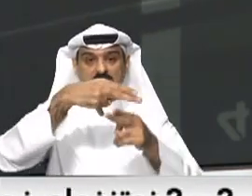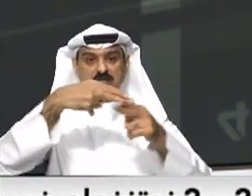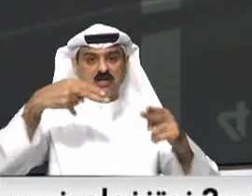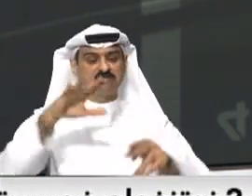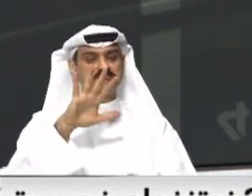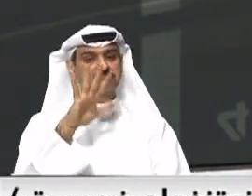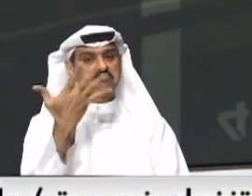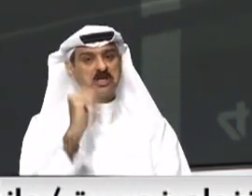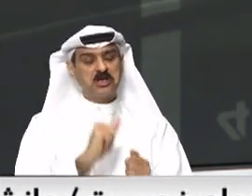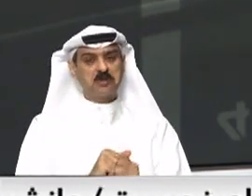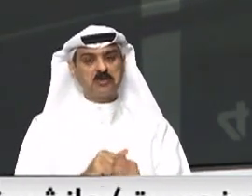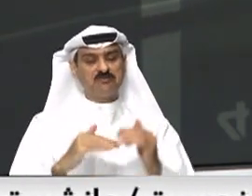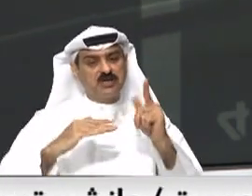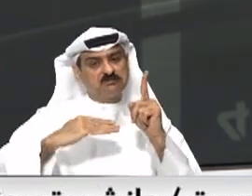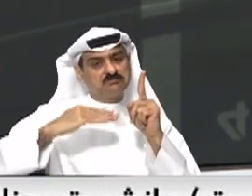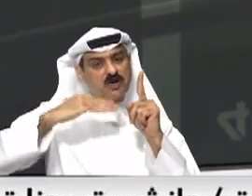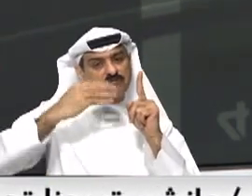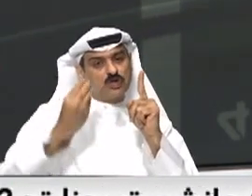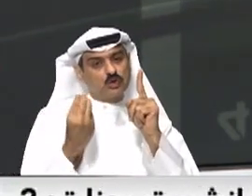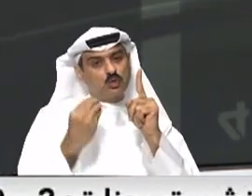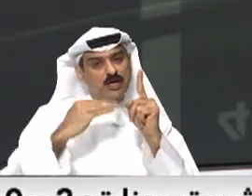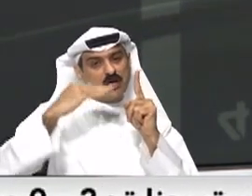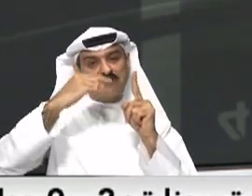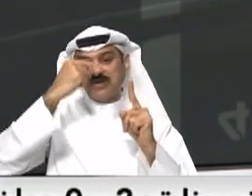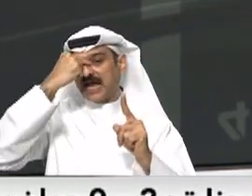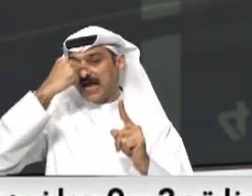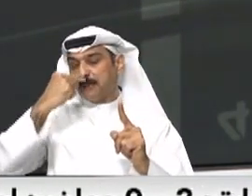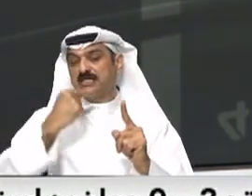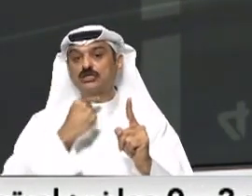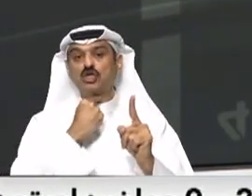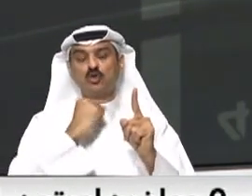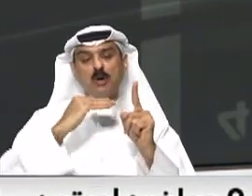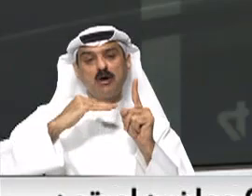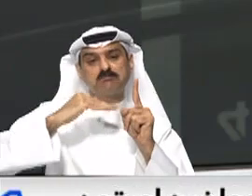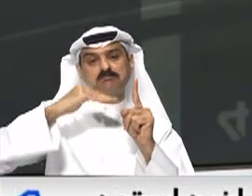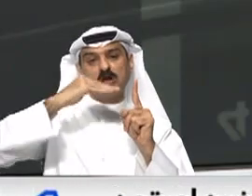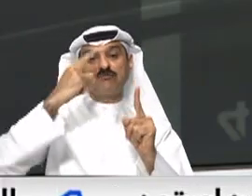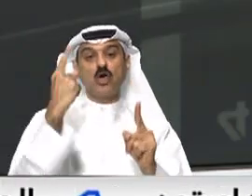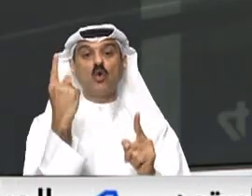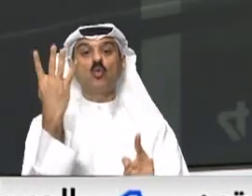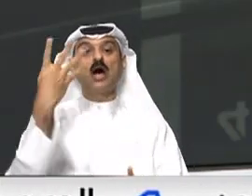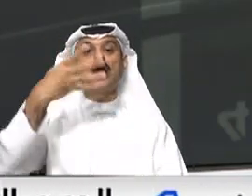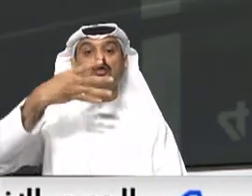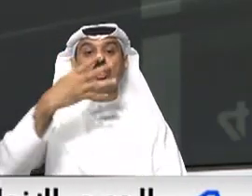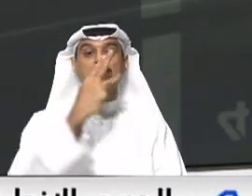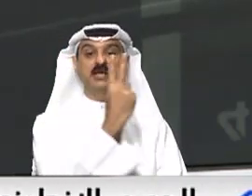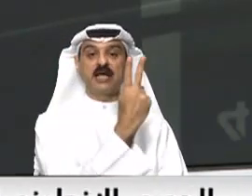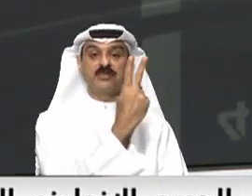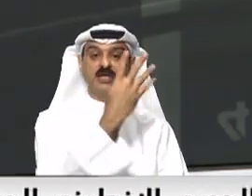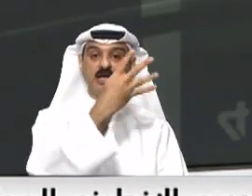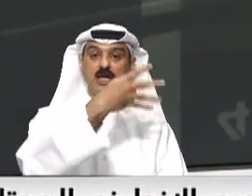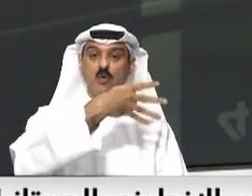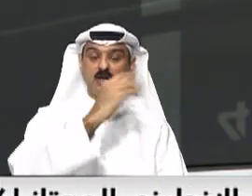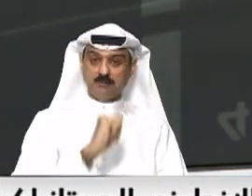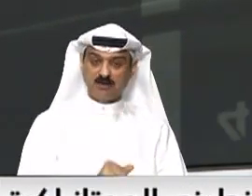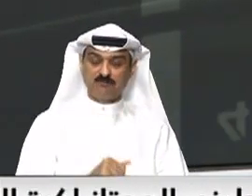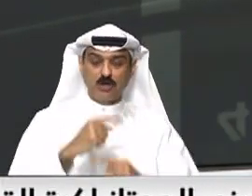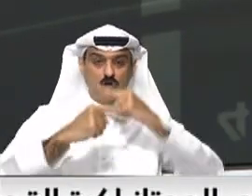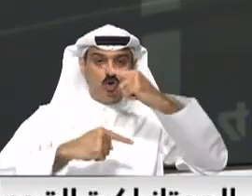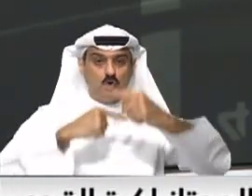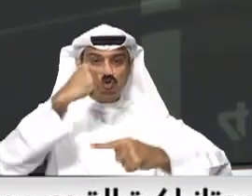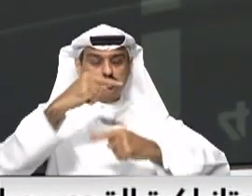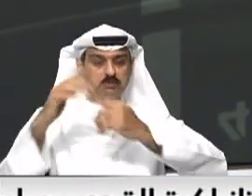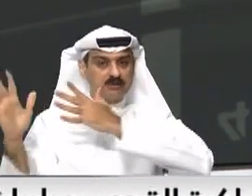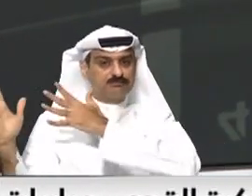متوقع ارتفاع تدريجيا خاصه يومين الخميس والجمعه ما بين واحد واربعين الى 42 درجه مئويه واستمرار